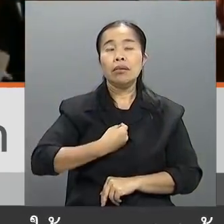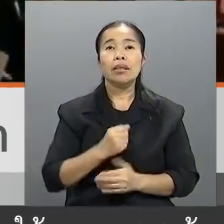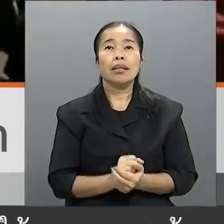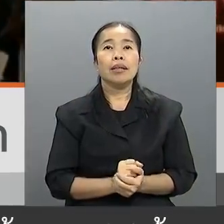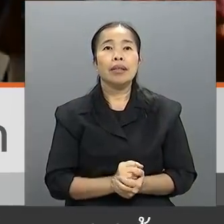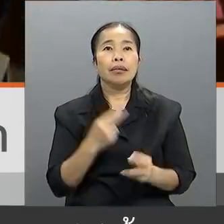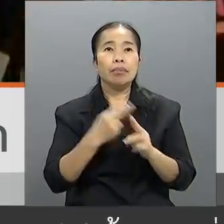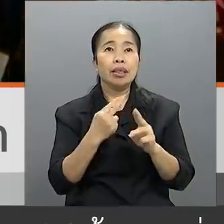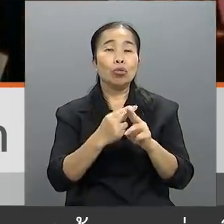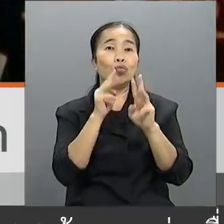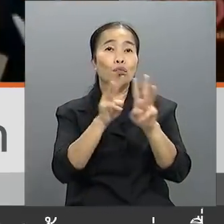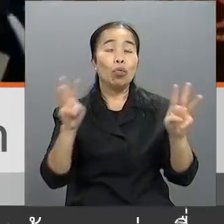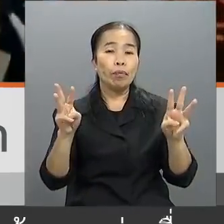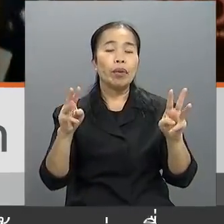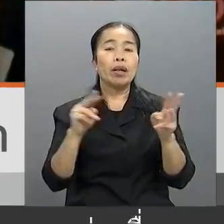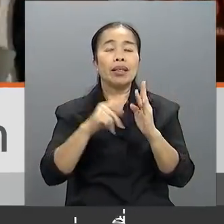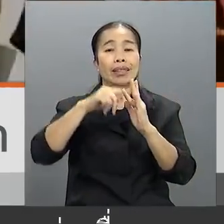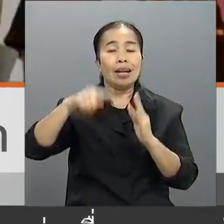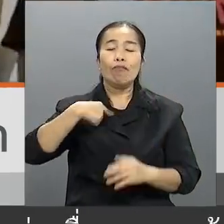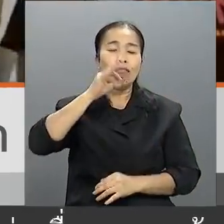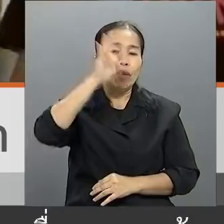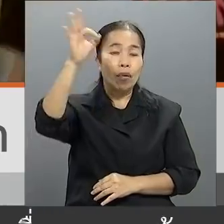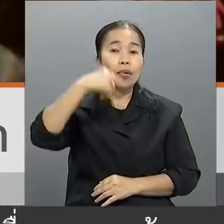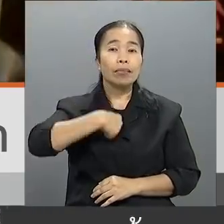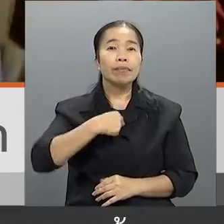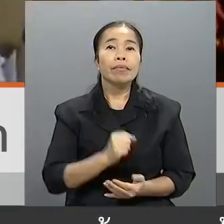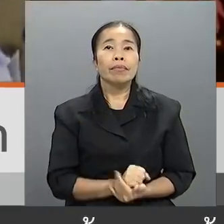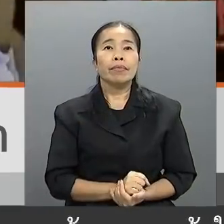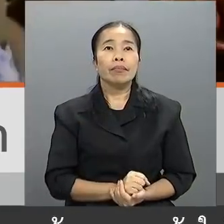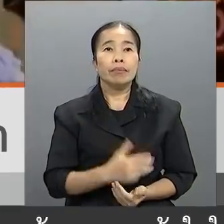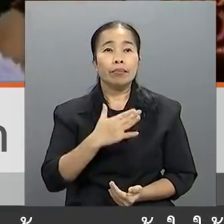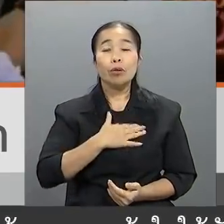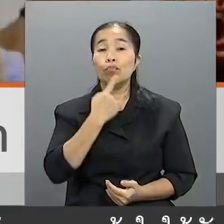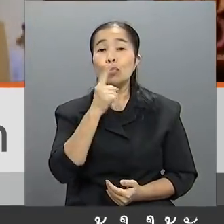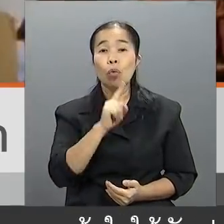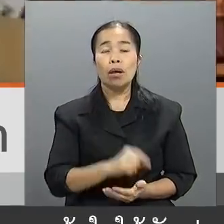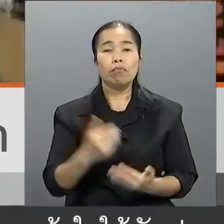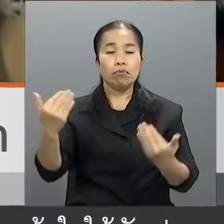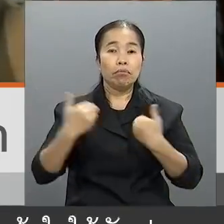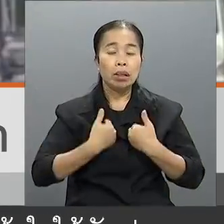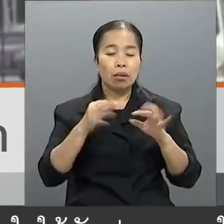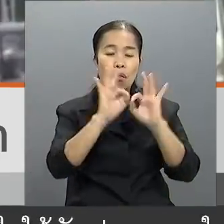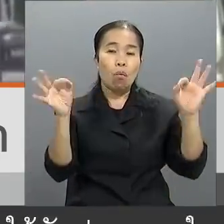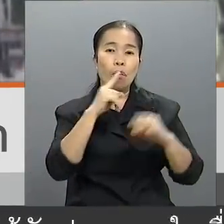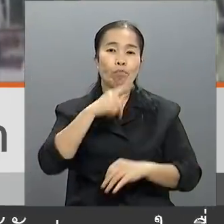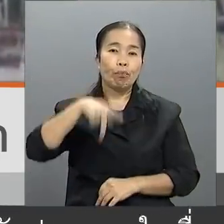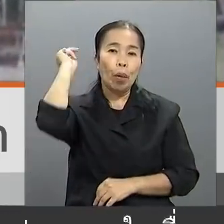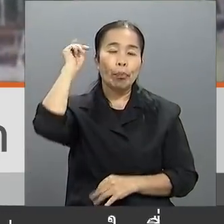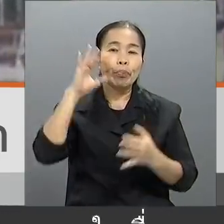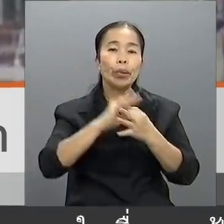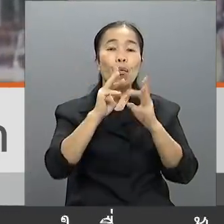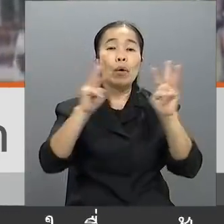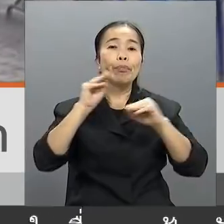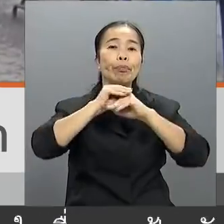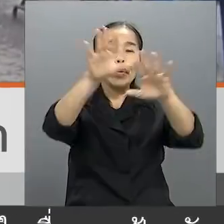ดอทคอมที่ศาลแพ่งรัชดาค่ะโดยนางอังคณาว่ามีการกล่าวหาด้วยข้อความอันเป็นเท็จผ่านสื่อสังคมออนไลน์เกี่ยวกับ